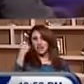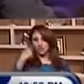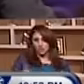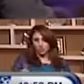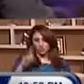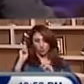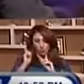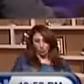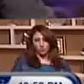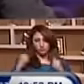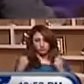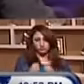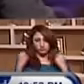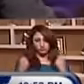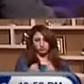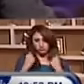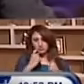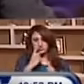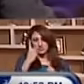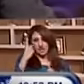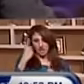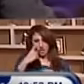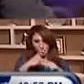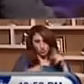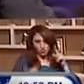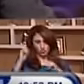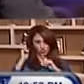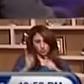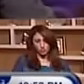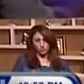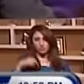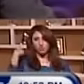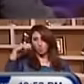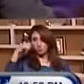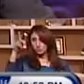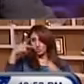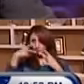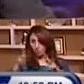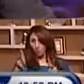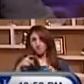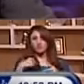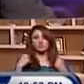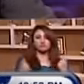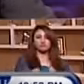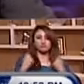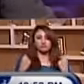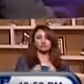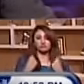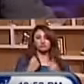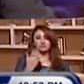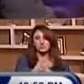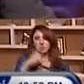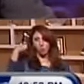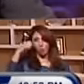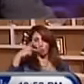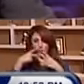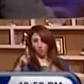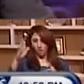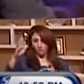واللي شجعنا ان احنا لقينا في وزاره عايزه تسمع. ما بين كل وزارات في